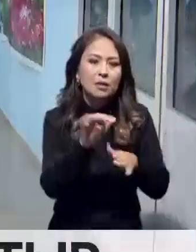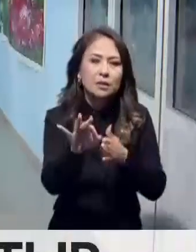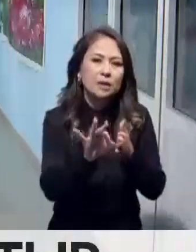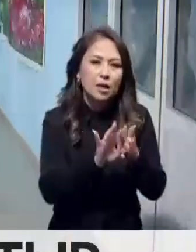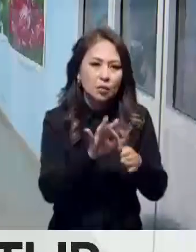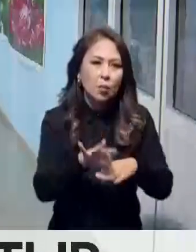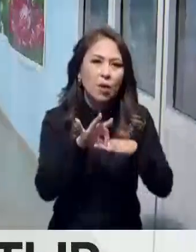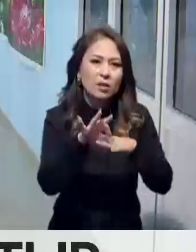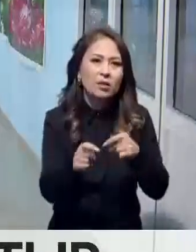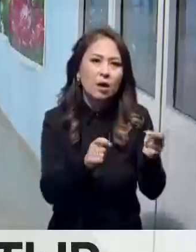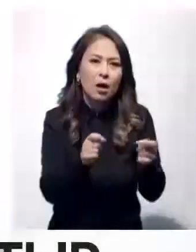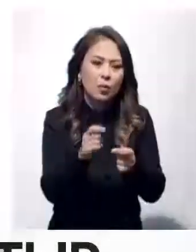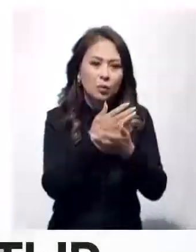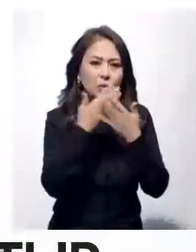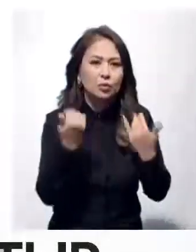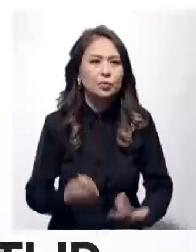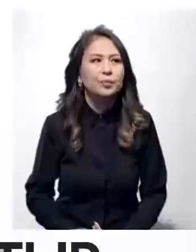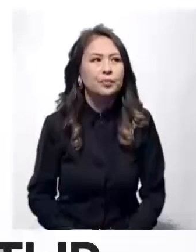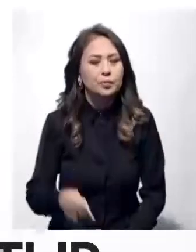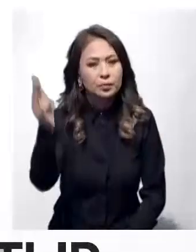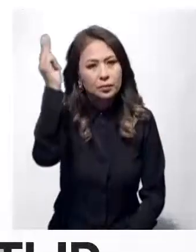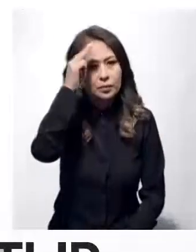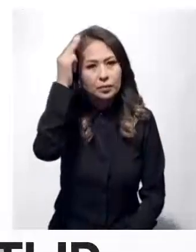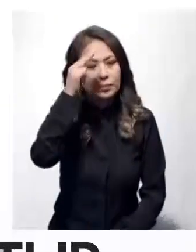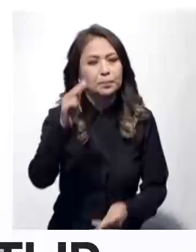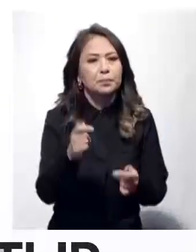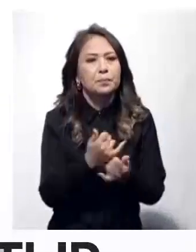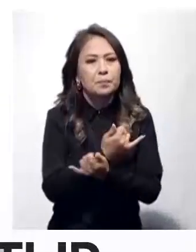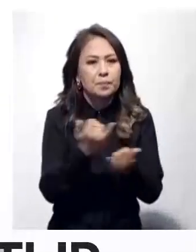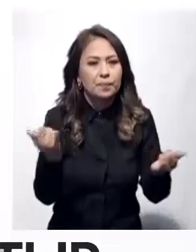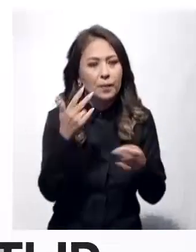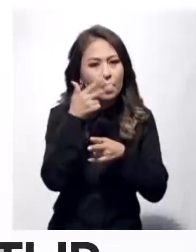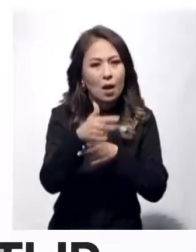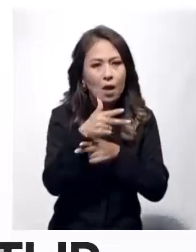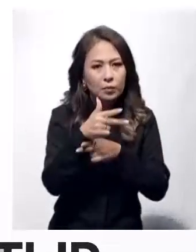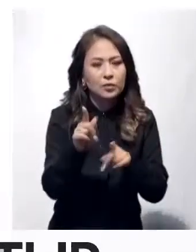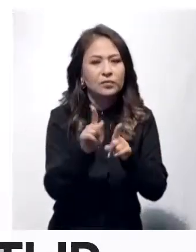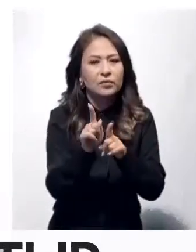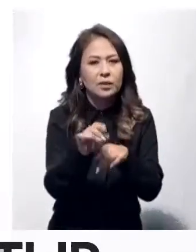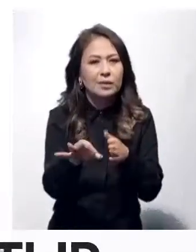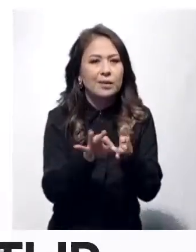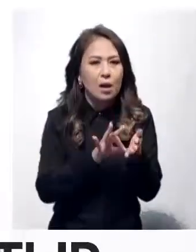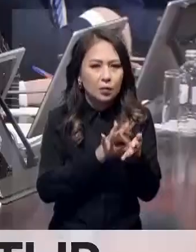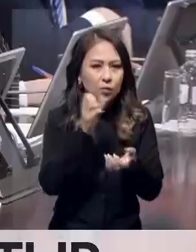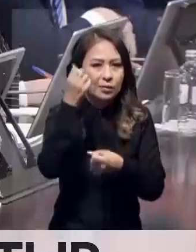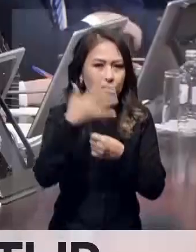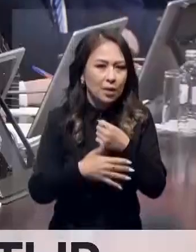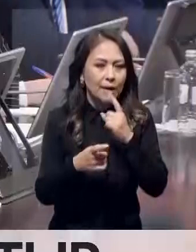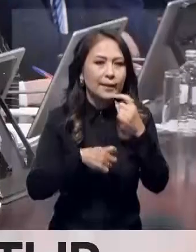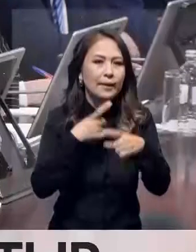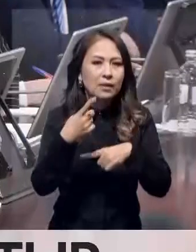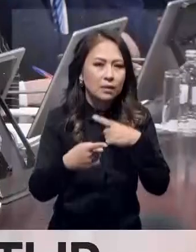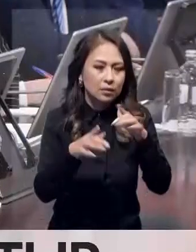басқару орталығына қосылмаған. Білім беру ұйымдарының бейне бақылау камераларын жедел басқару орталықтарына және кезекші